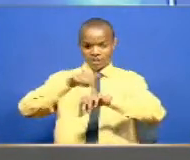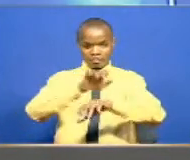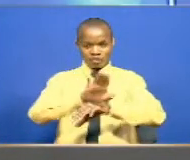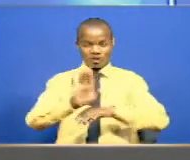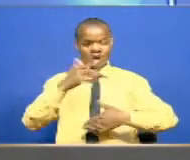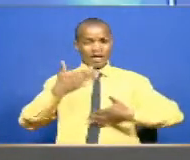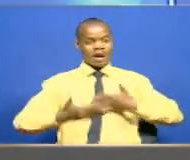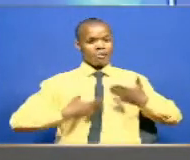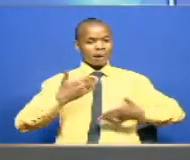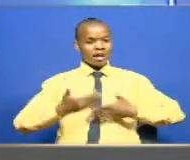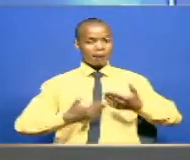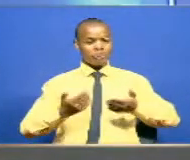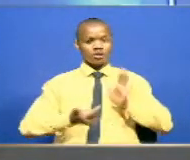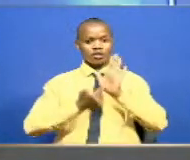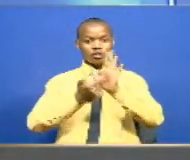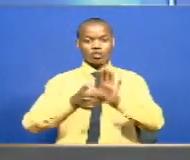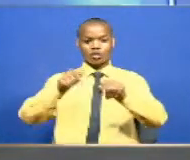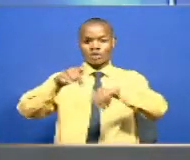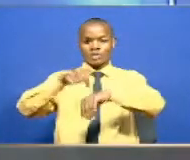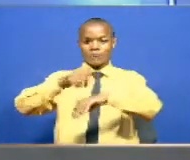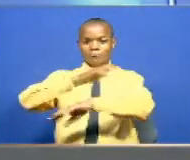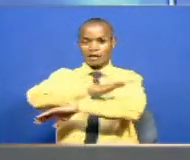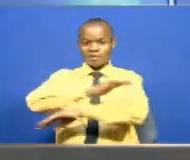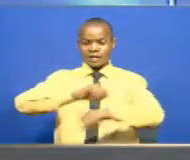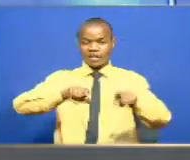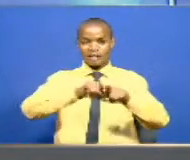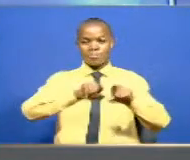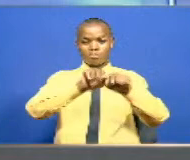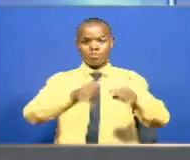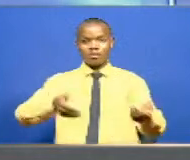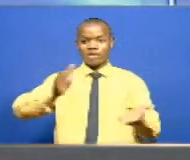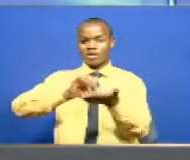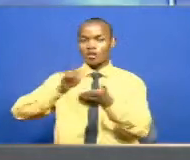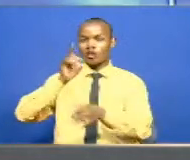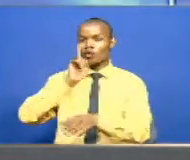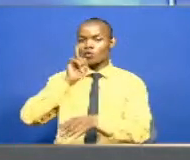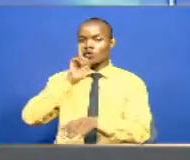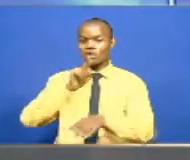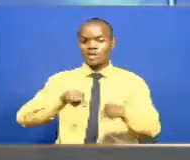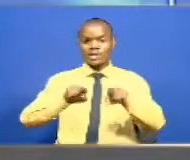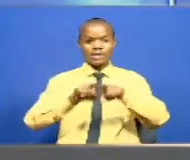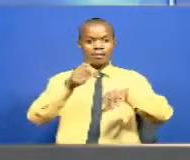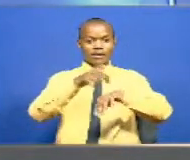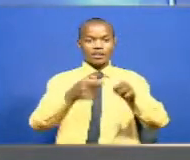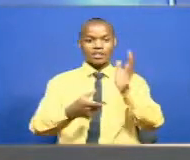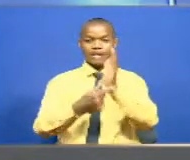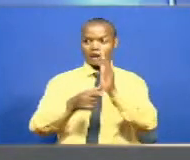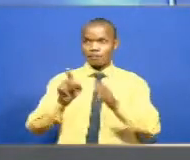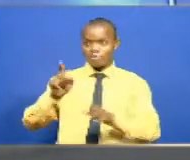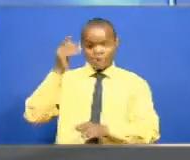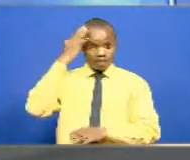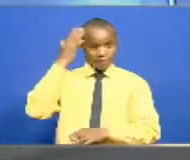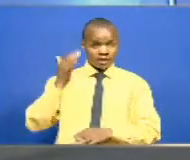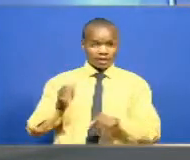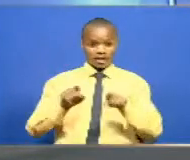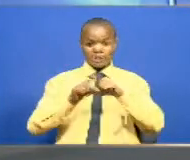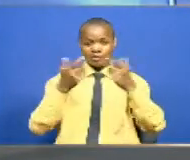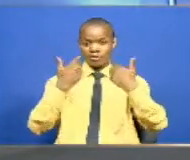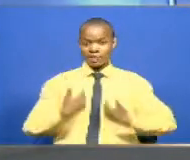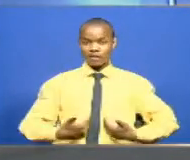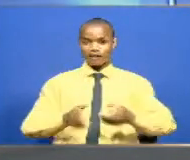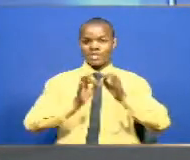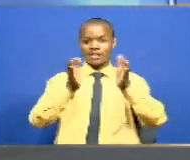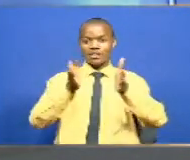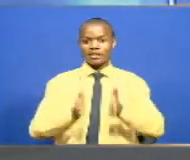kukuletea darubini ya Channel 1 jioni ya leo. Tufanye vivi hivi hapo kesho majaliwa. Naitwa Beatrice Gatonye Ngetich, mtangazaji wa